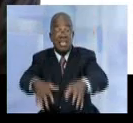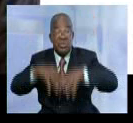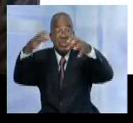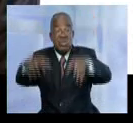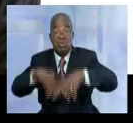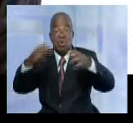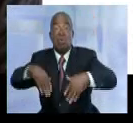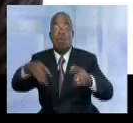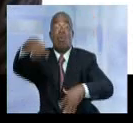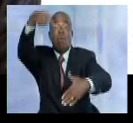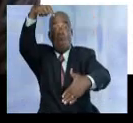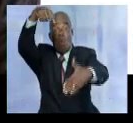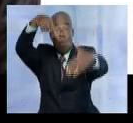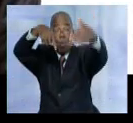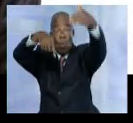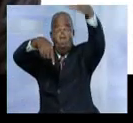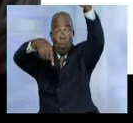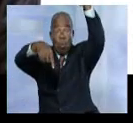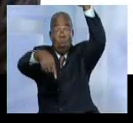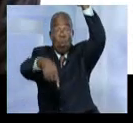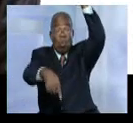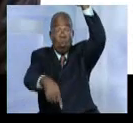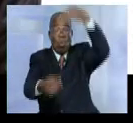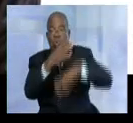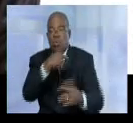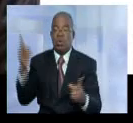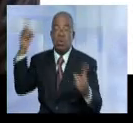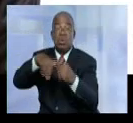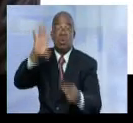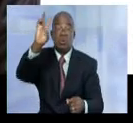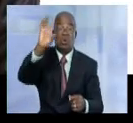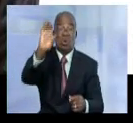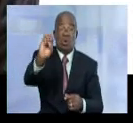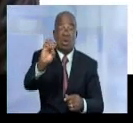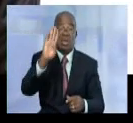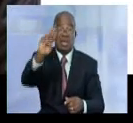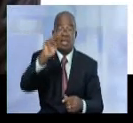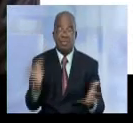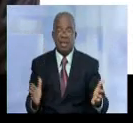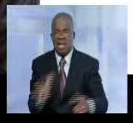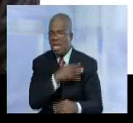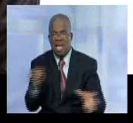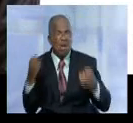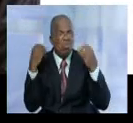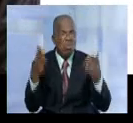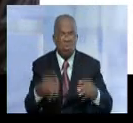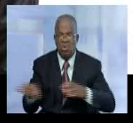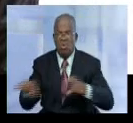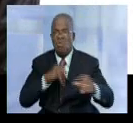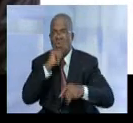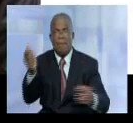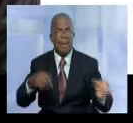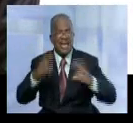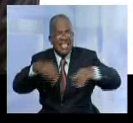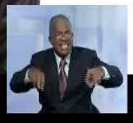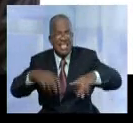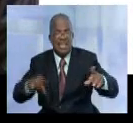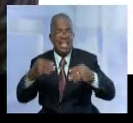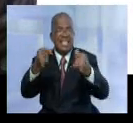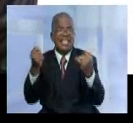sol. Très souvent, les promoteurs privés, beaucoup ne font pas d'études de sol. Vous avez des